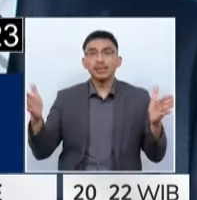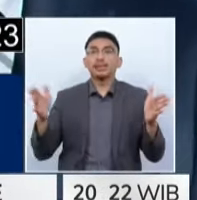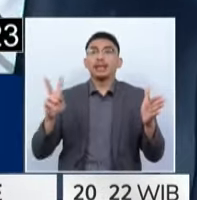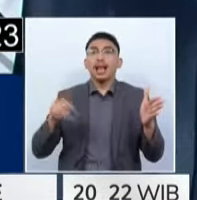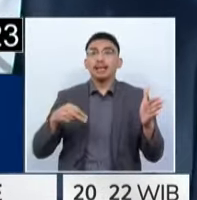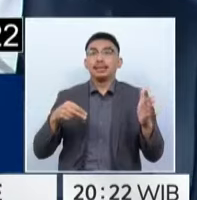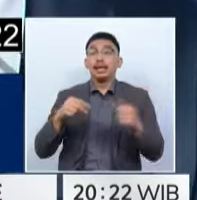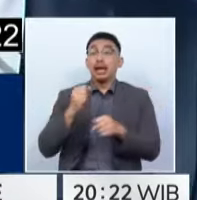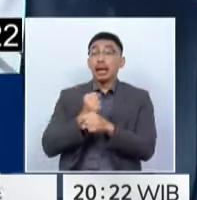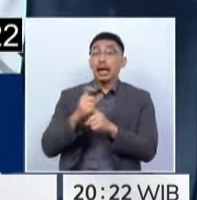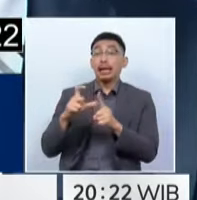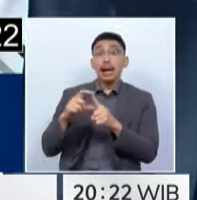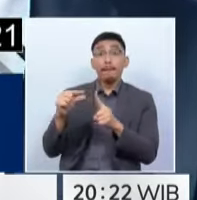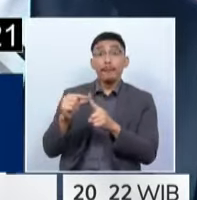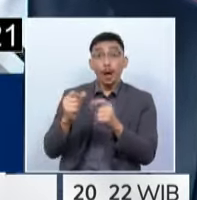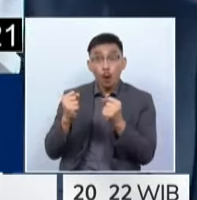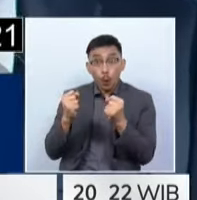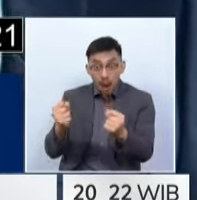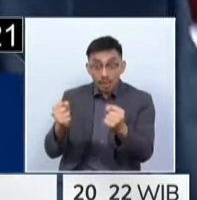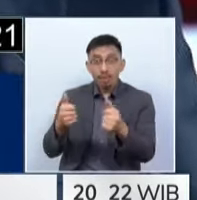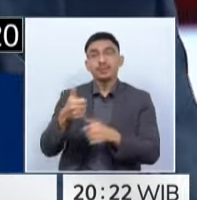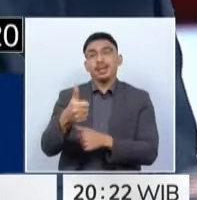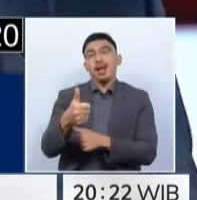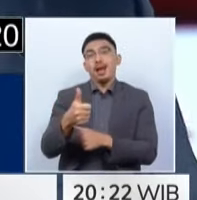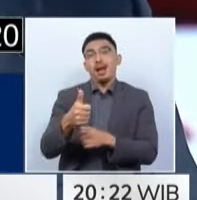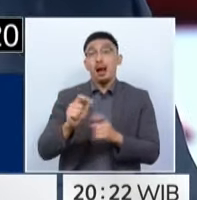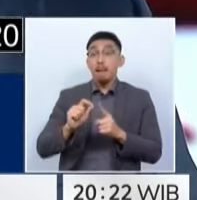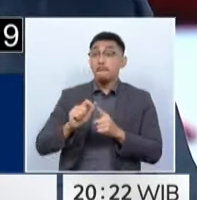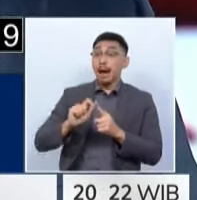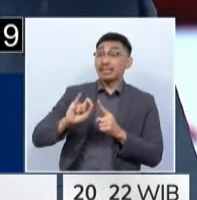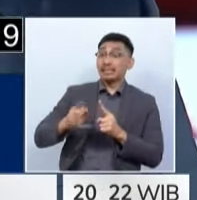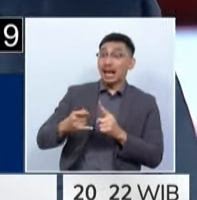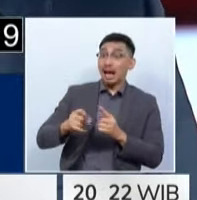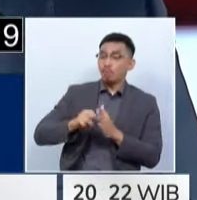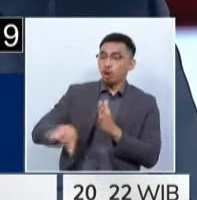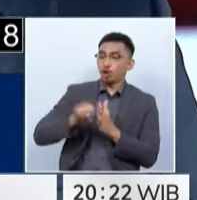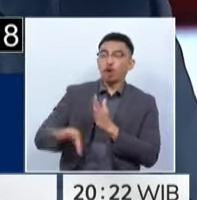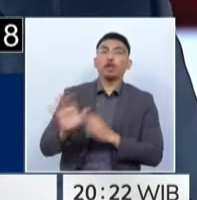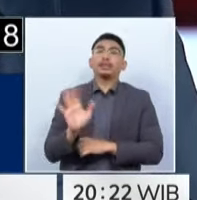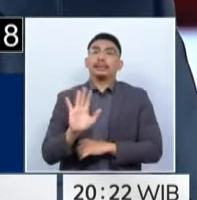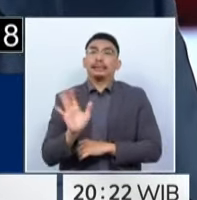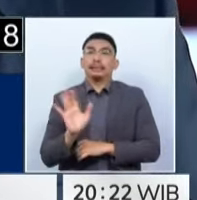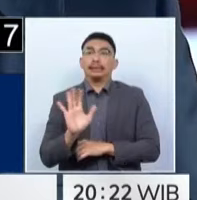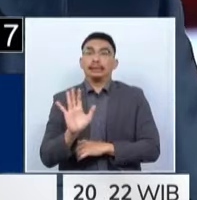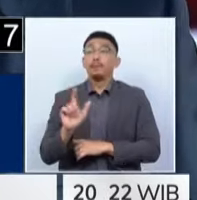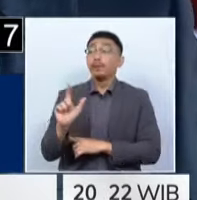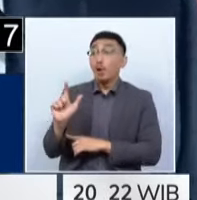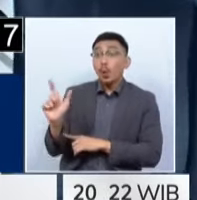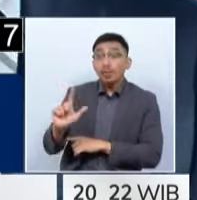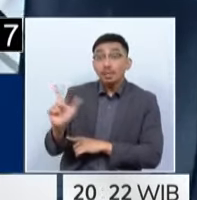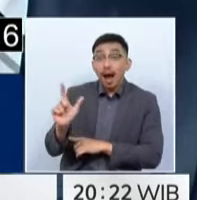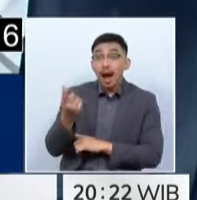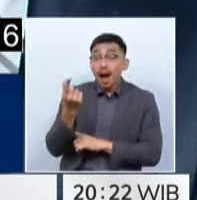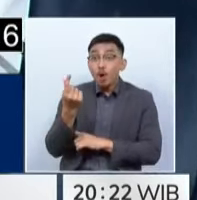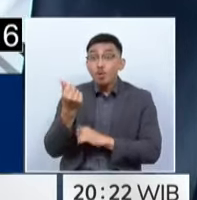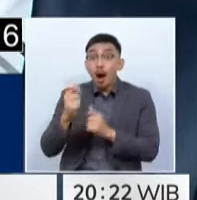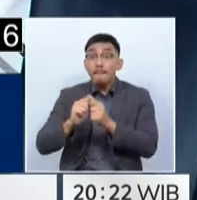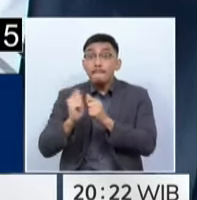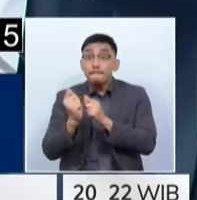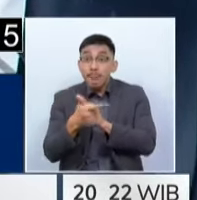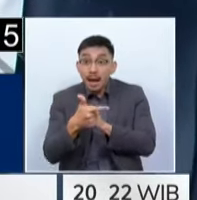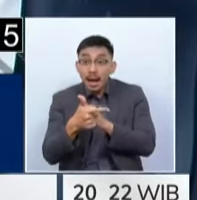di samping mengurangi kebocoran pajak dan hutang-hutang yang kita gunakan untuk aktivitas